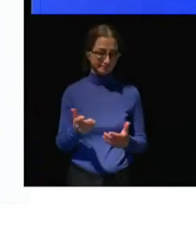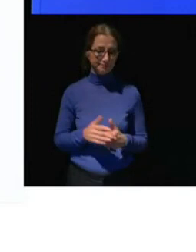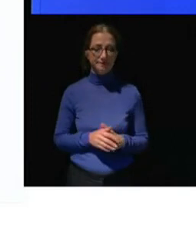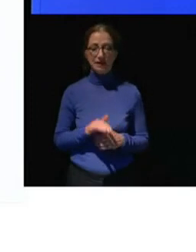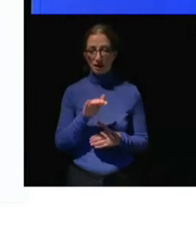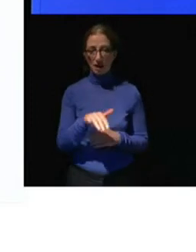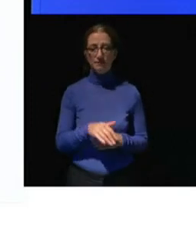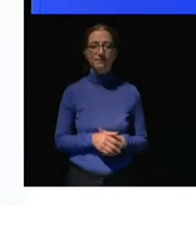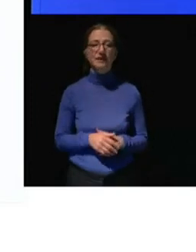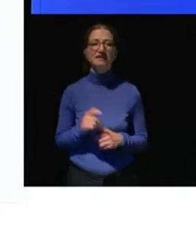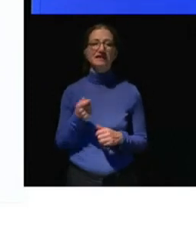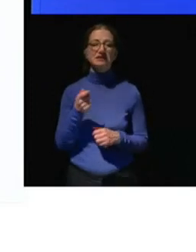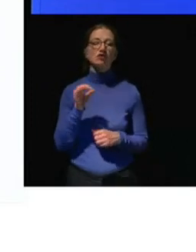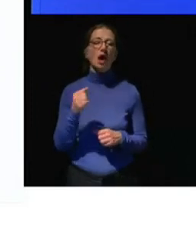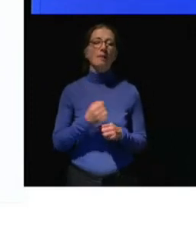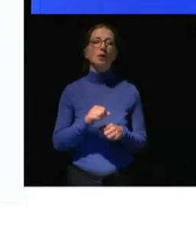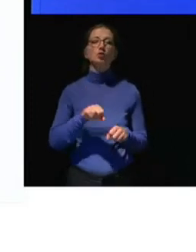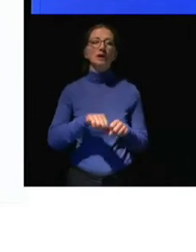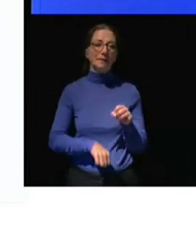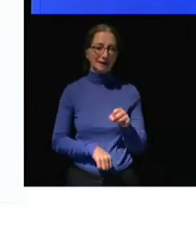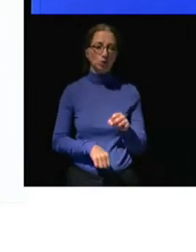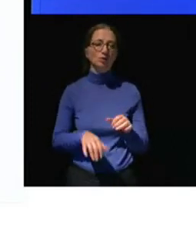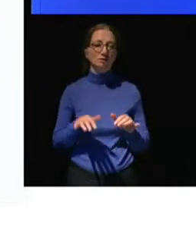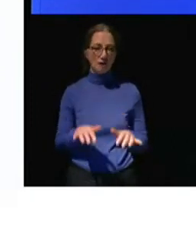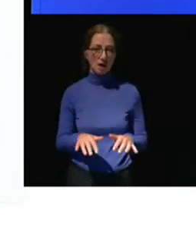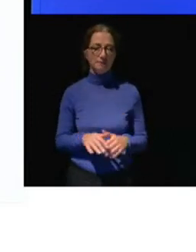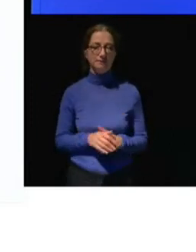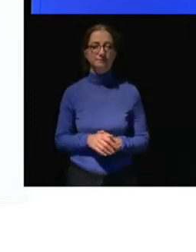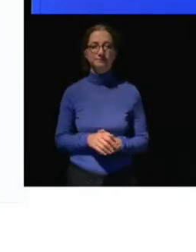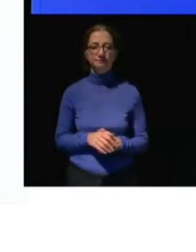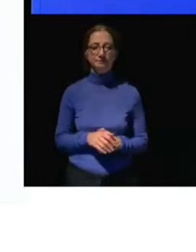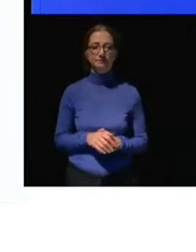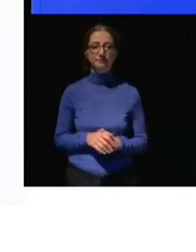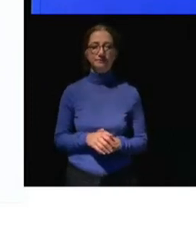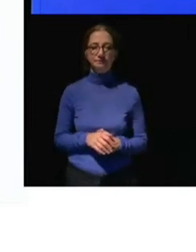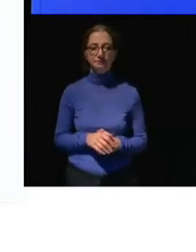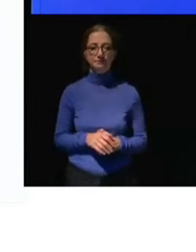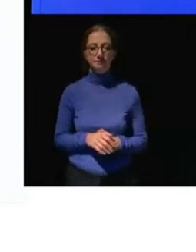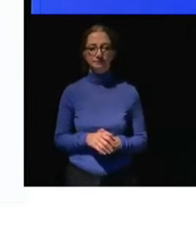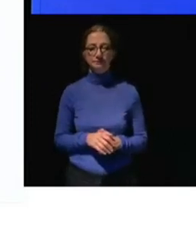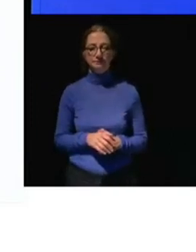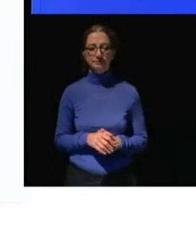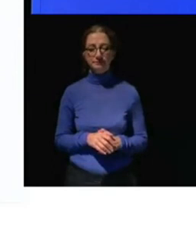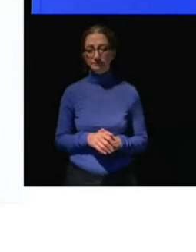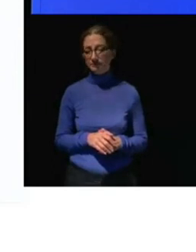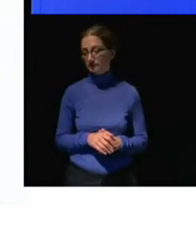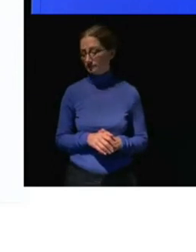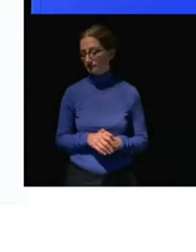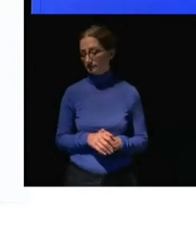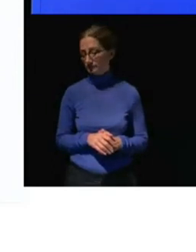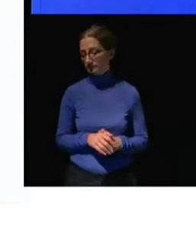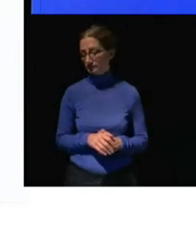für Arbeitsunterbrechungen für KünstlerInnen, die ja als Angestellte gelten,